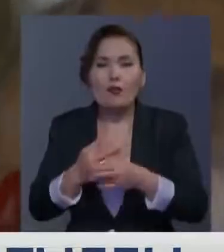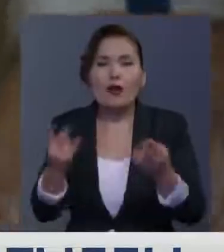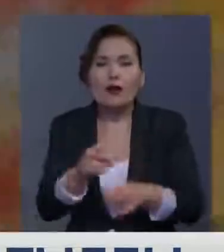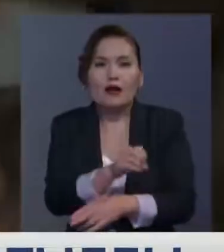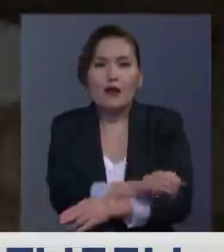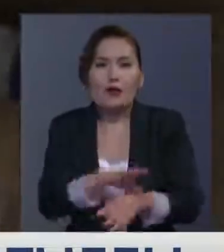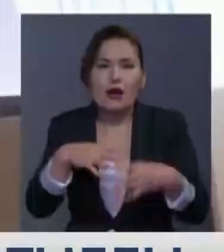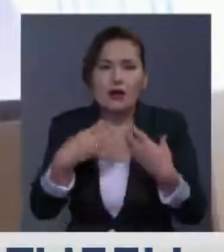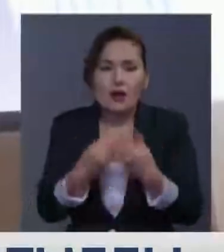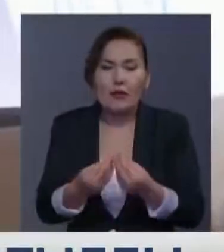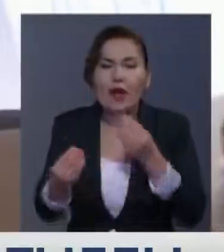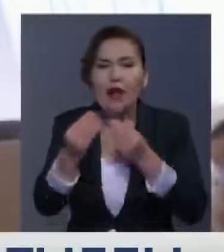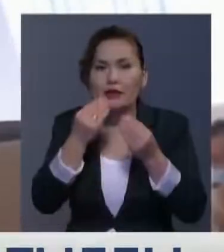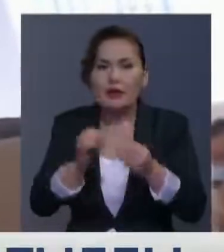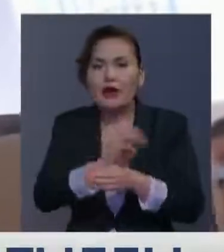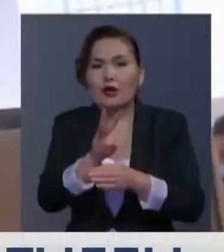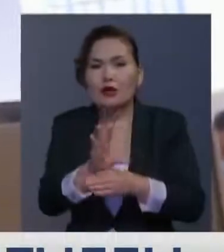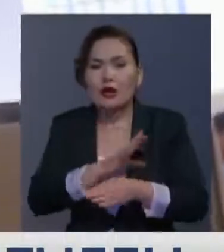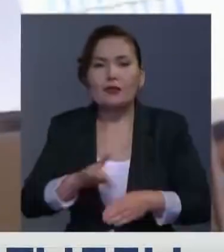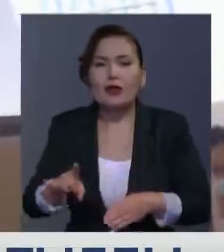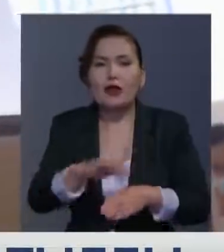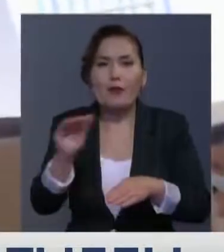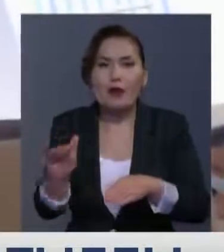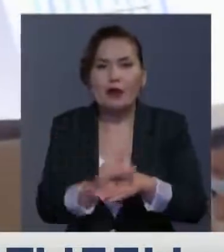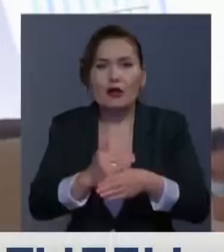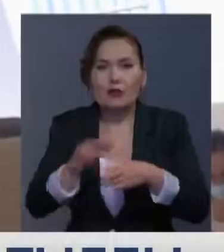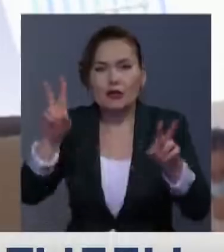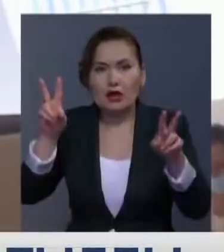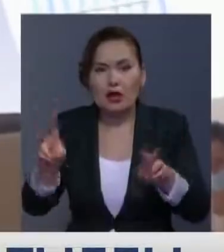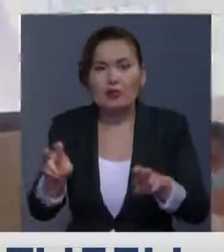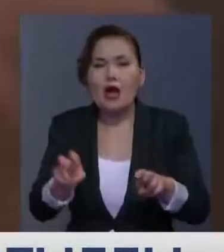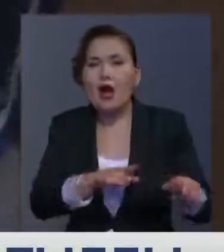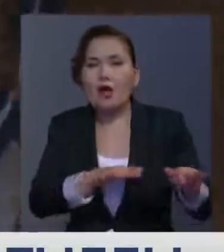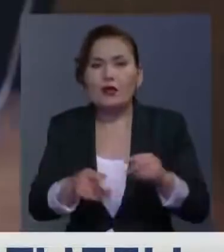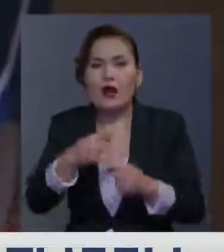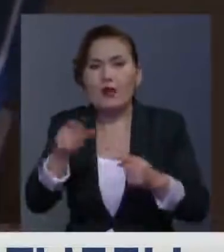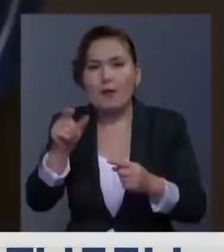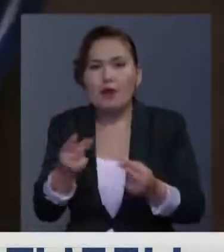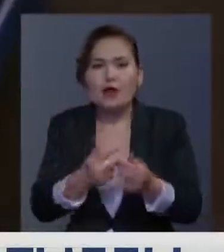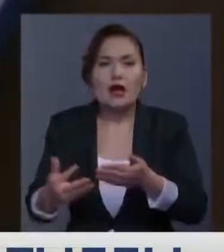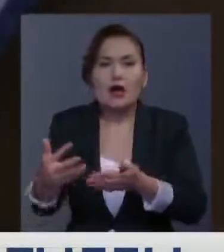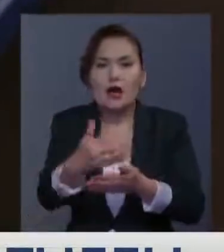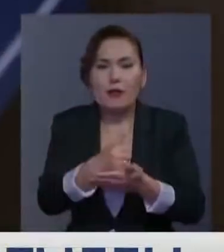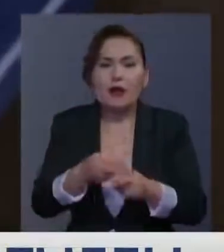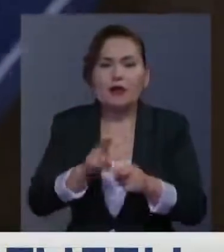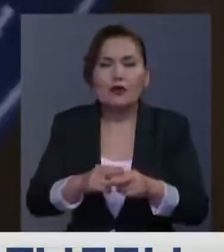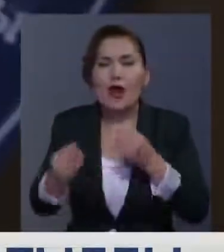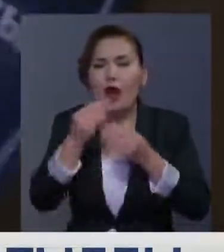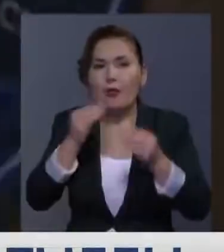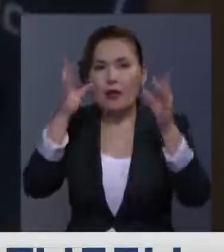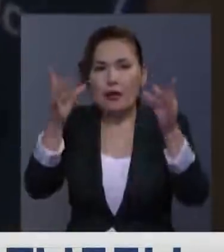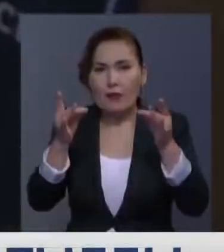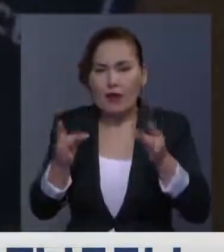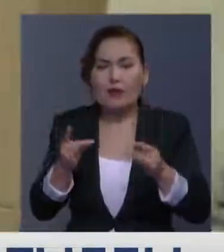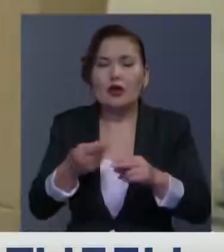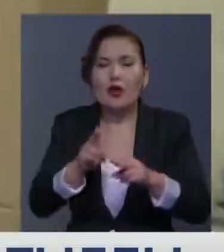кезектегі қажеттіліктерін жеткізіп берген. Республикалық жақсылық жаршысы акциясына үлес қосқан меценаттар игі істі өңірлік